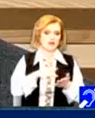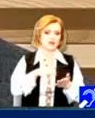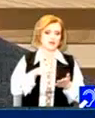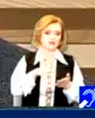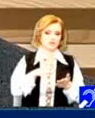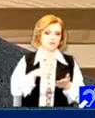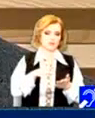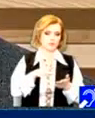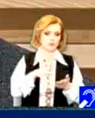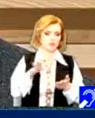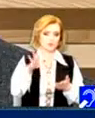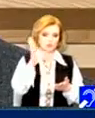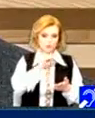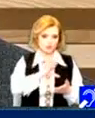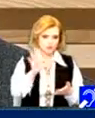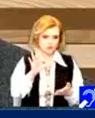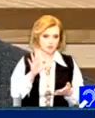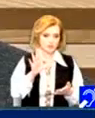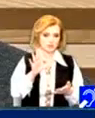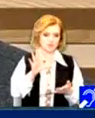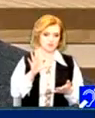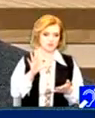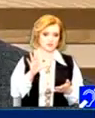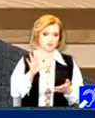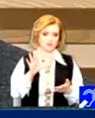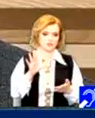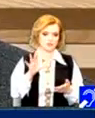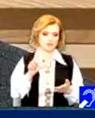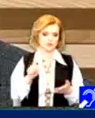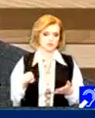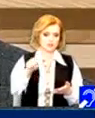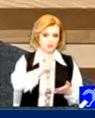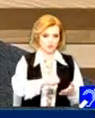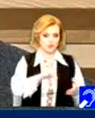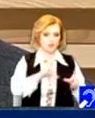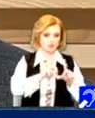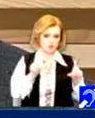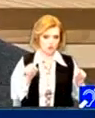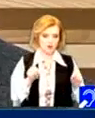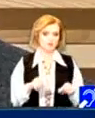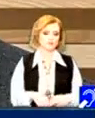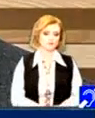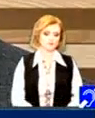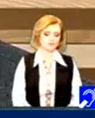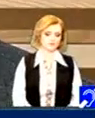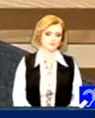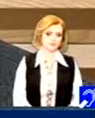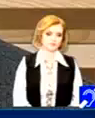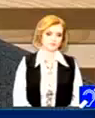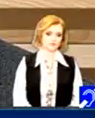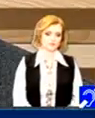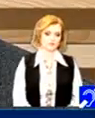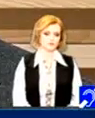migrație, nu reușesc să parcurgă ciclul preșcolar, școlar și așa mai